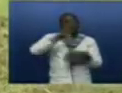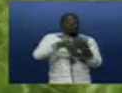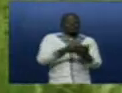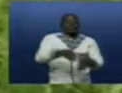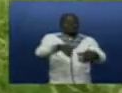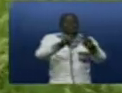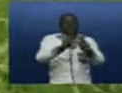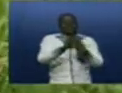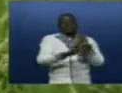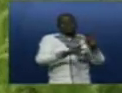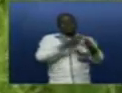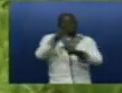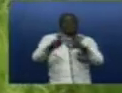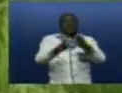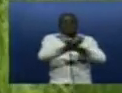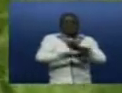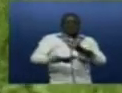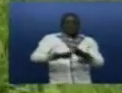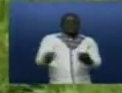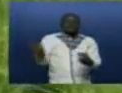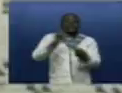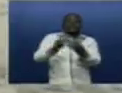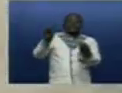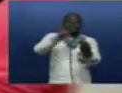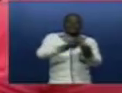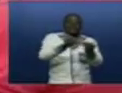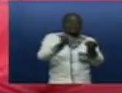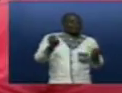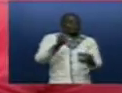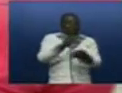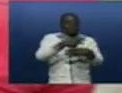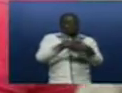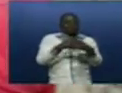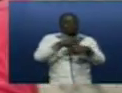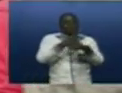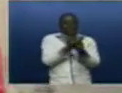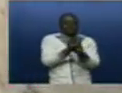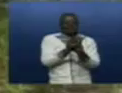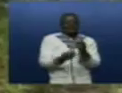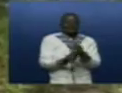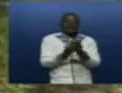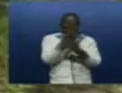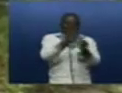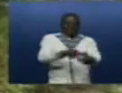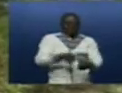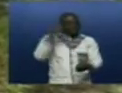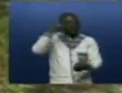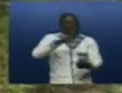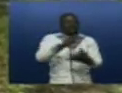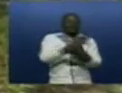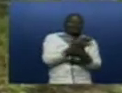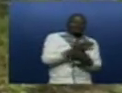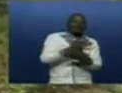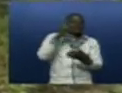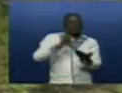populations de base d'augmenter leurs productivités agricoles et de minimiser les conflits liés entre éleveurs et utilisateurs de